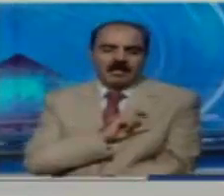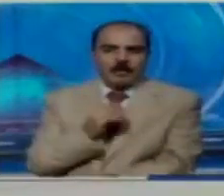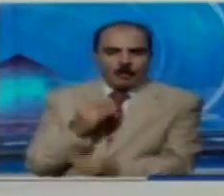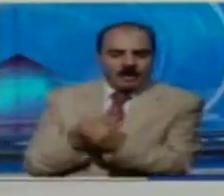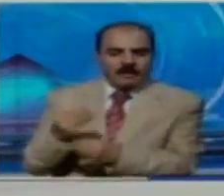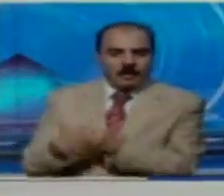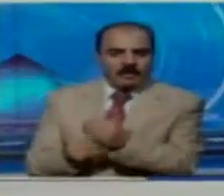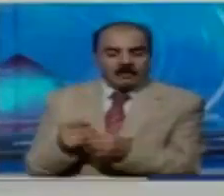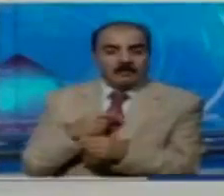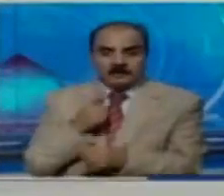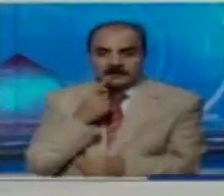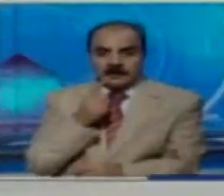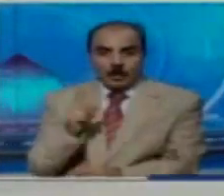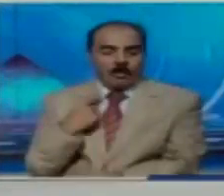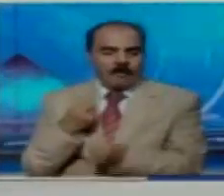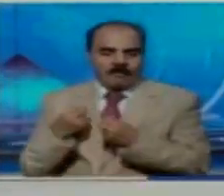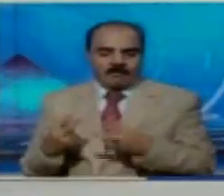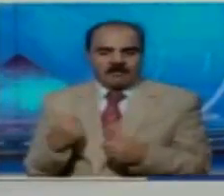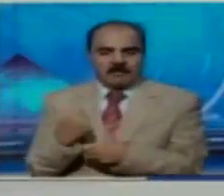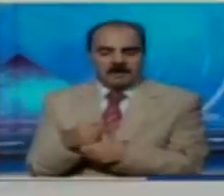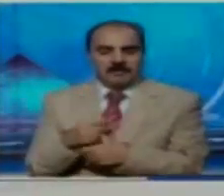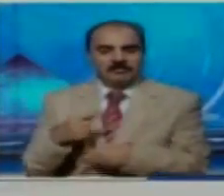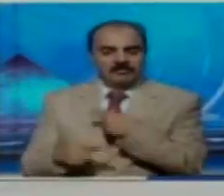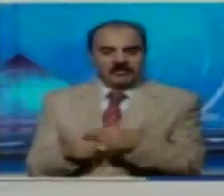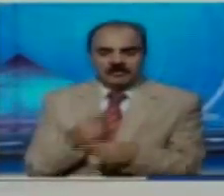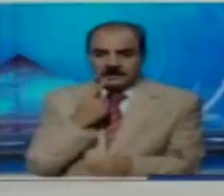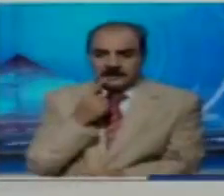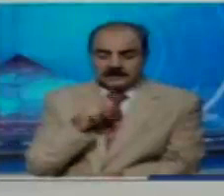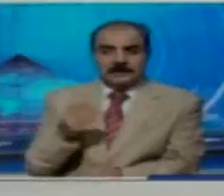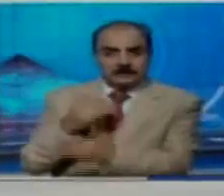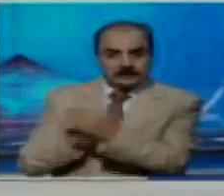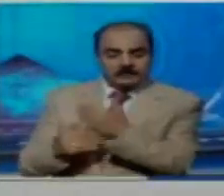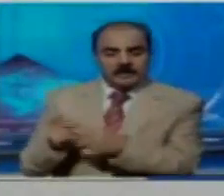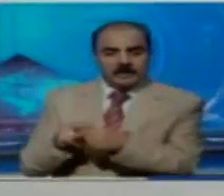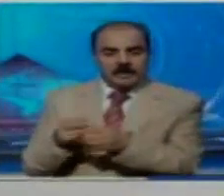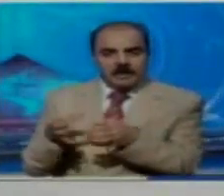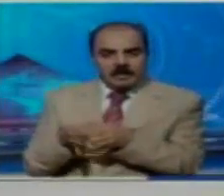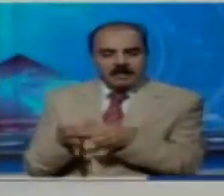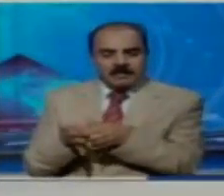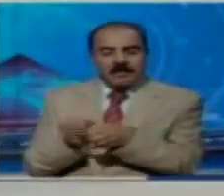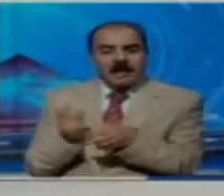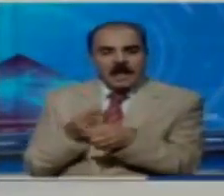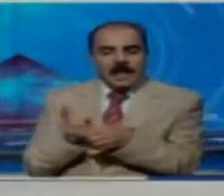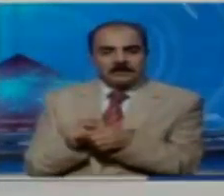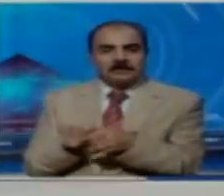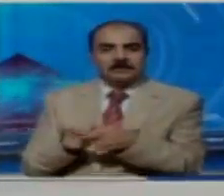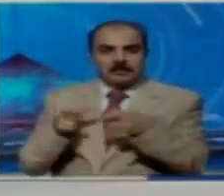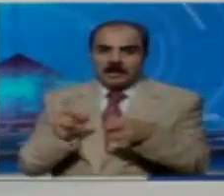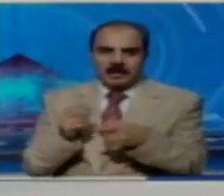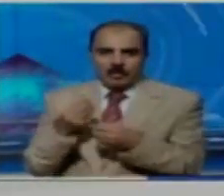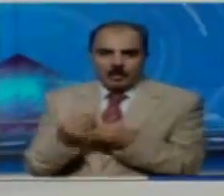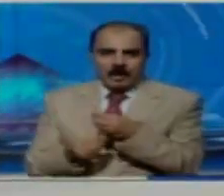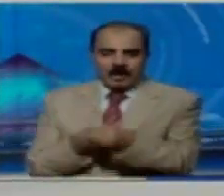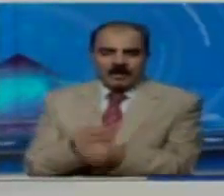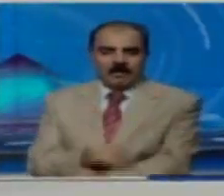التحويلات. فإحنا عندنا سنة أولى خلصت، لكن يعني طول العام ومع الدفعة المحدودة صغيرة العدد أو يعني زي ما بنقول كده